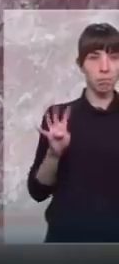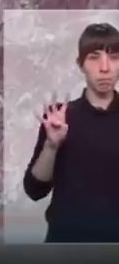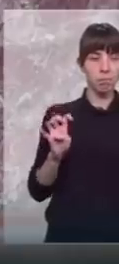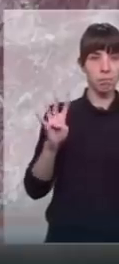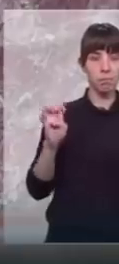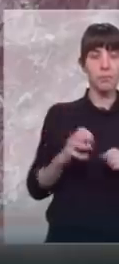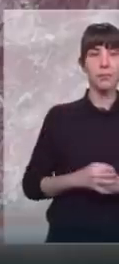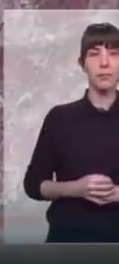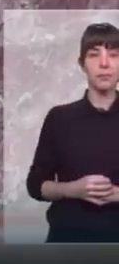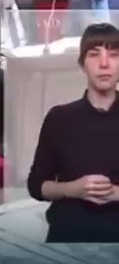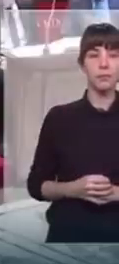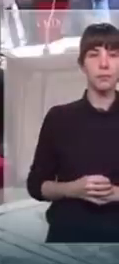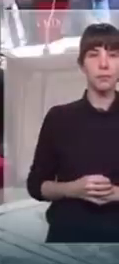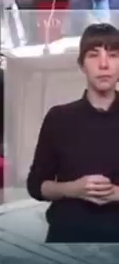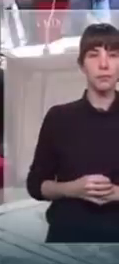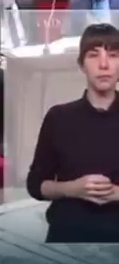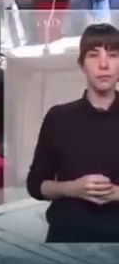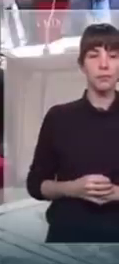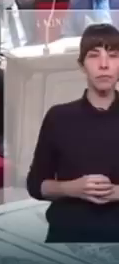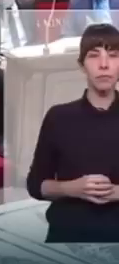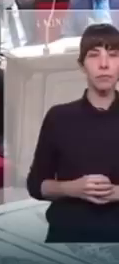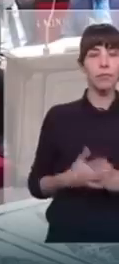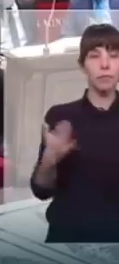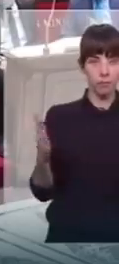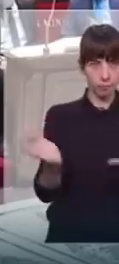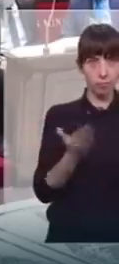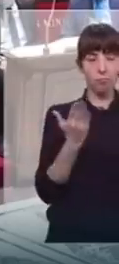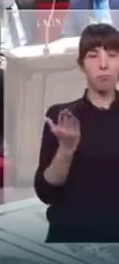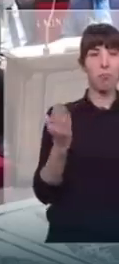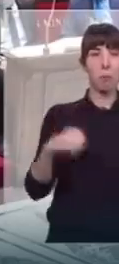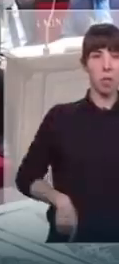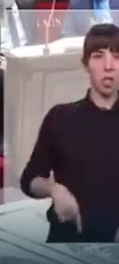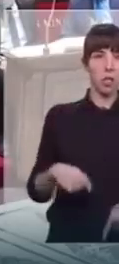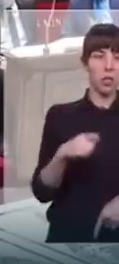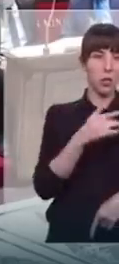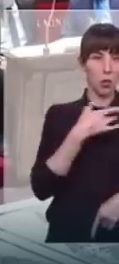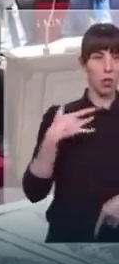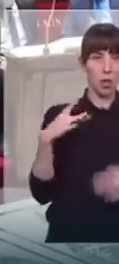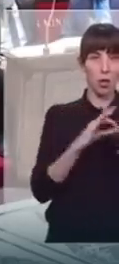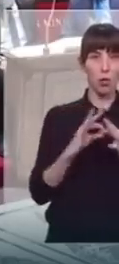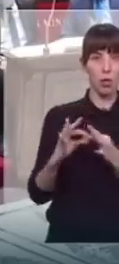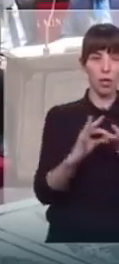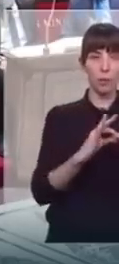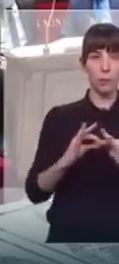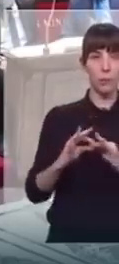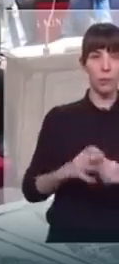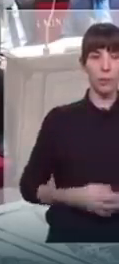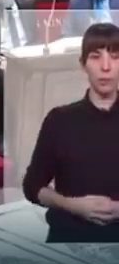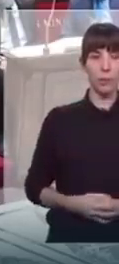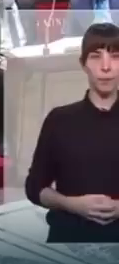La parole est à monsieur Olivier Véran, ministre des Solidarités et de la Santé.